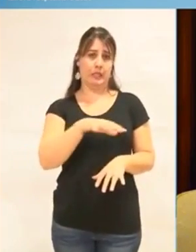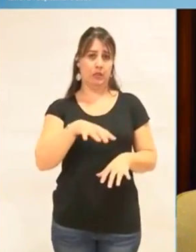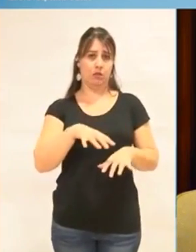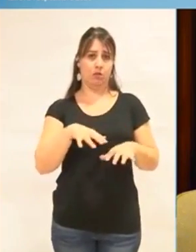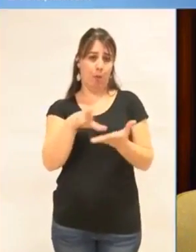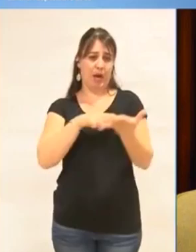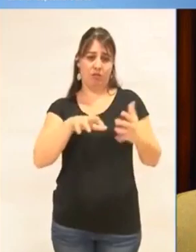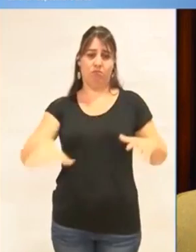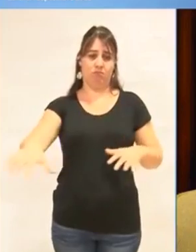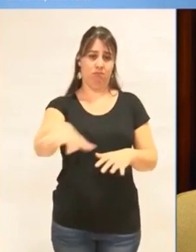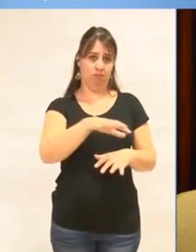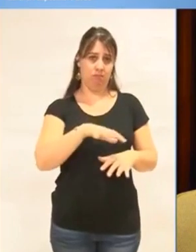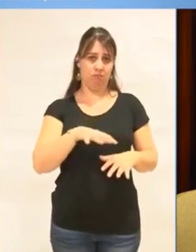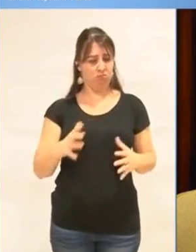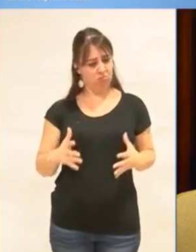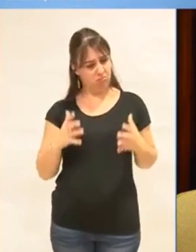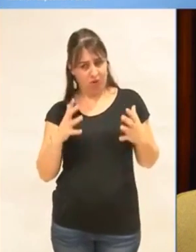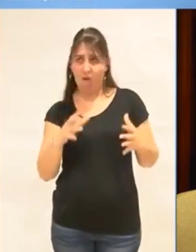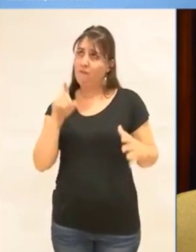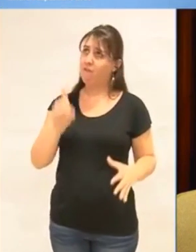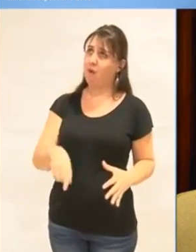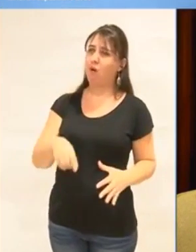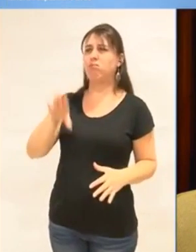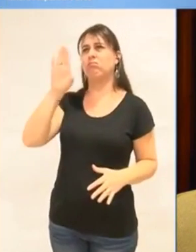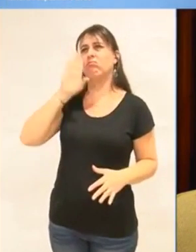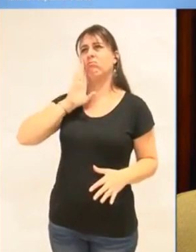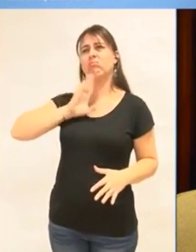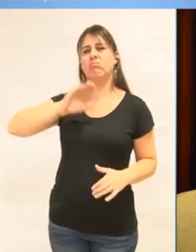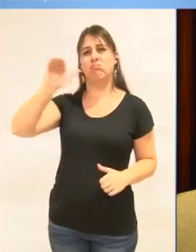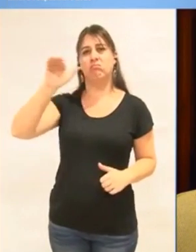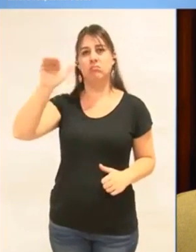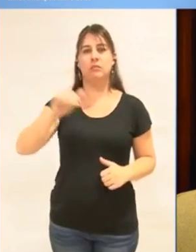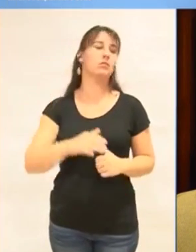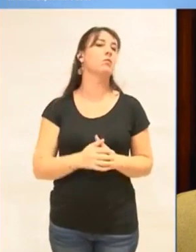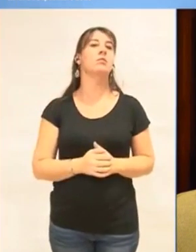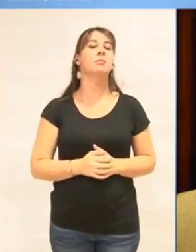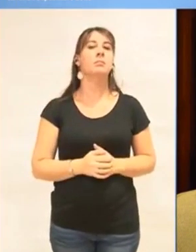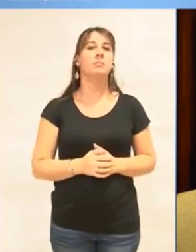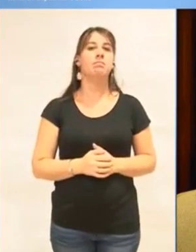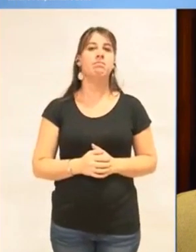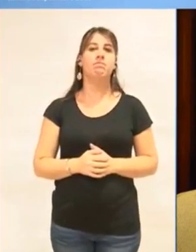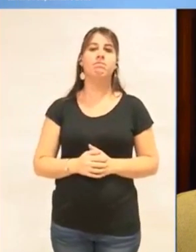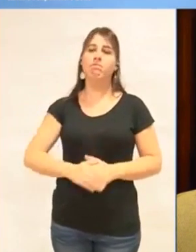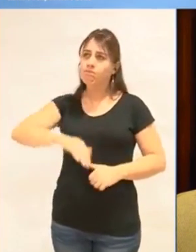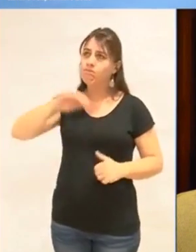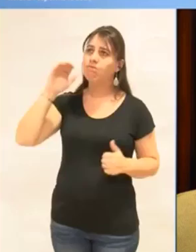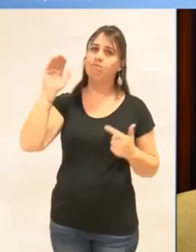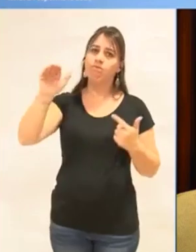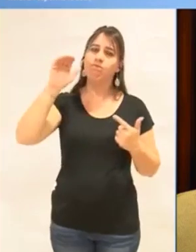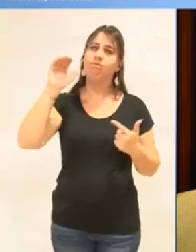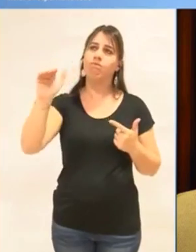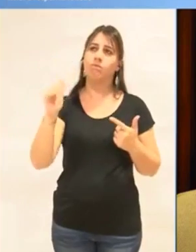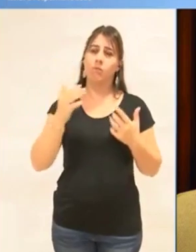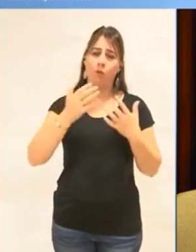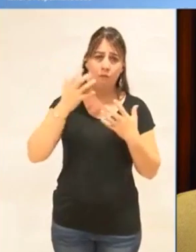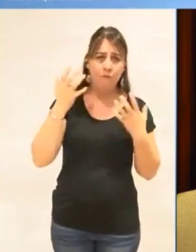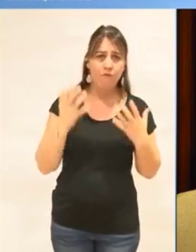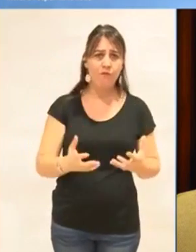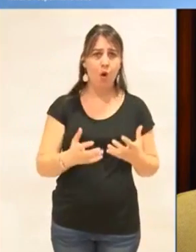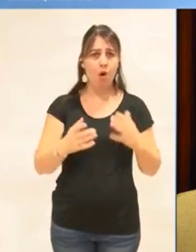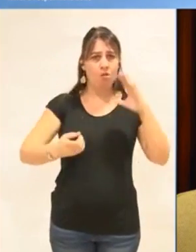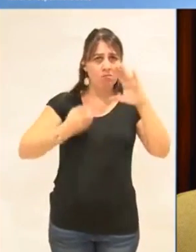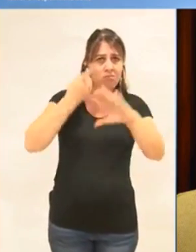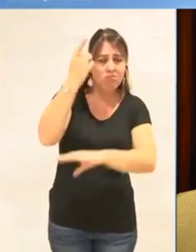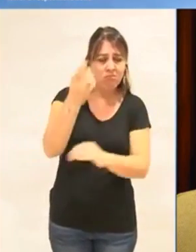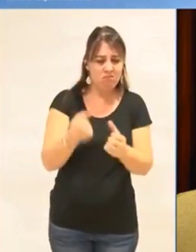large, soit engagée. Que nous voyons le renfort et la pérennisation